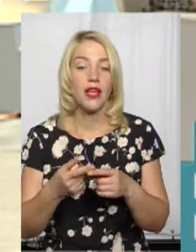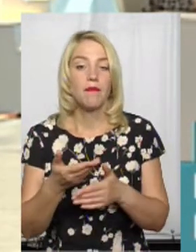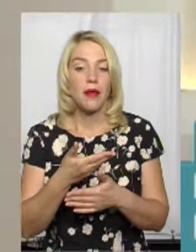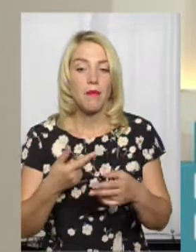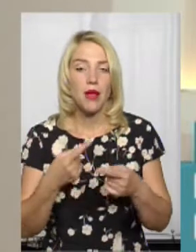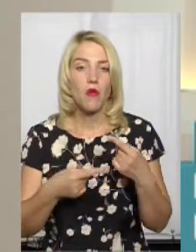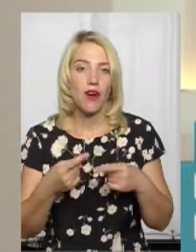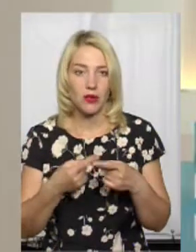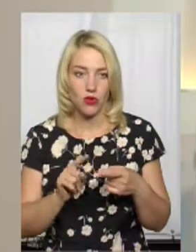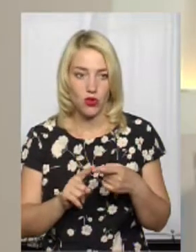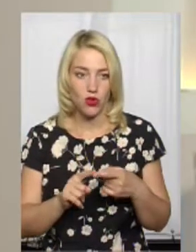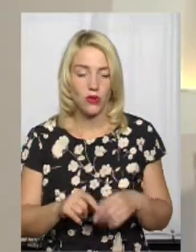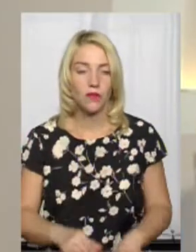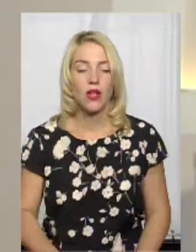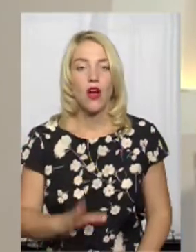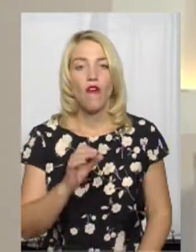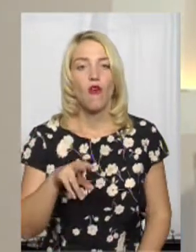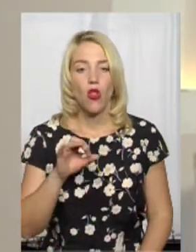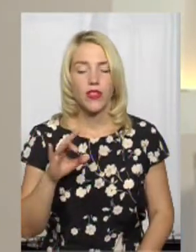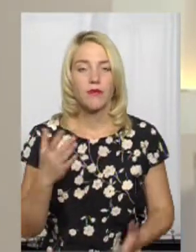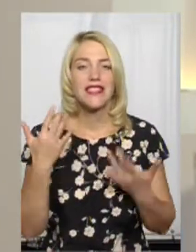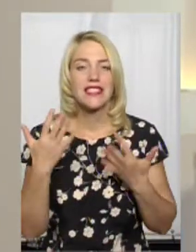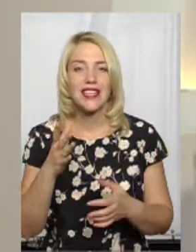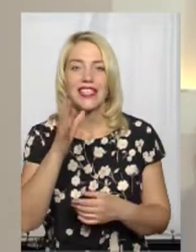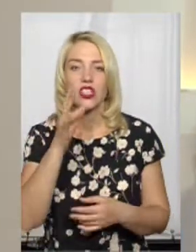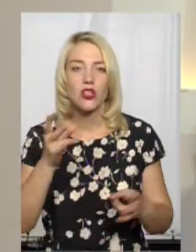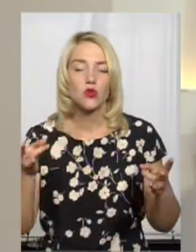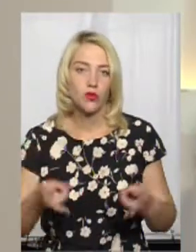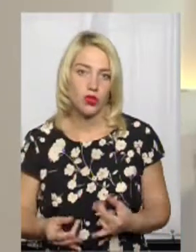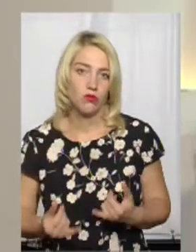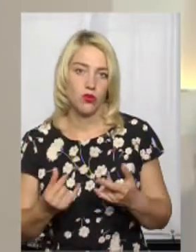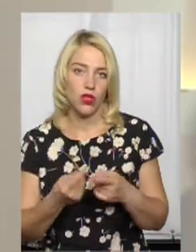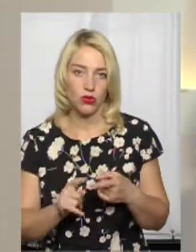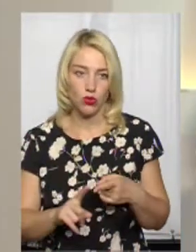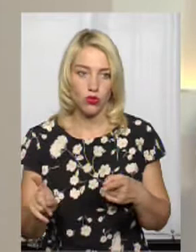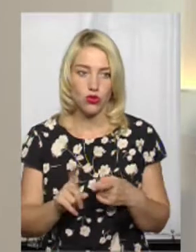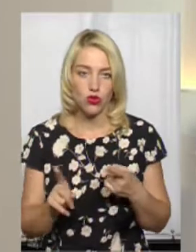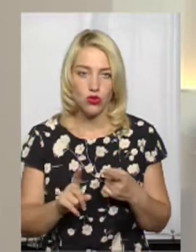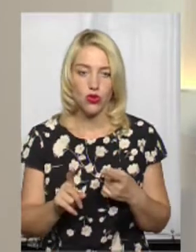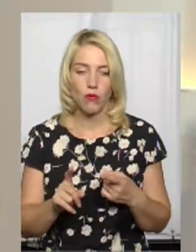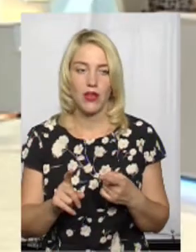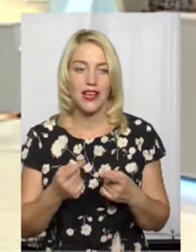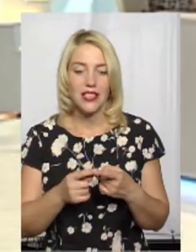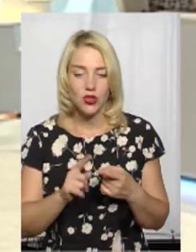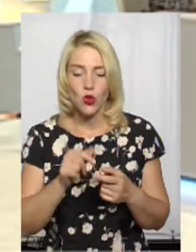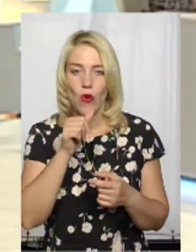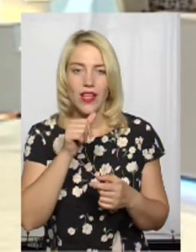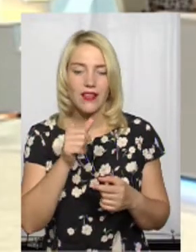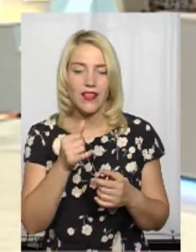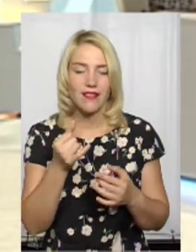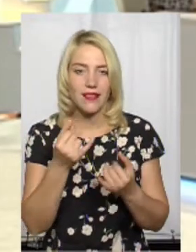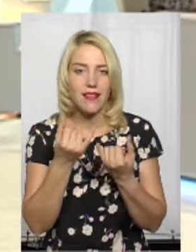цього. Пане Володимире, з вашого досвіду, скільки потрібно часу для того, щоб розкрити ту інтригу? Ну,